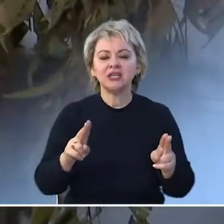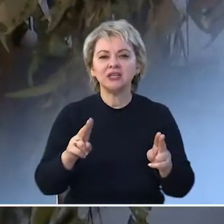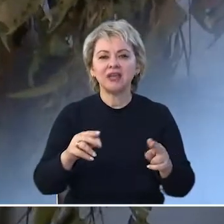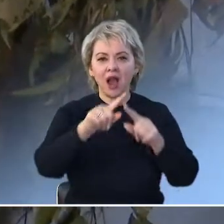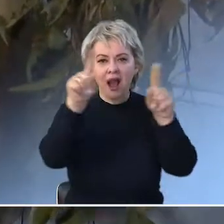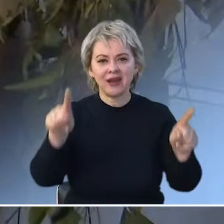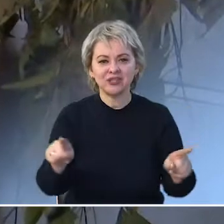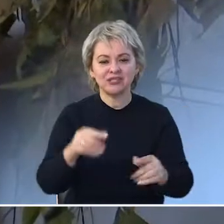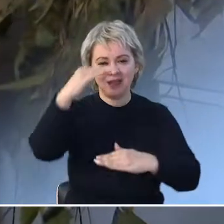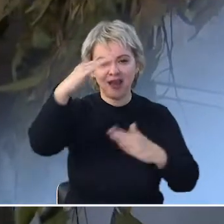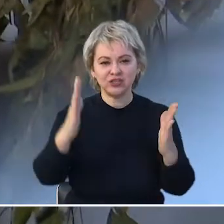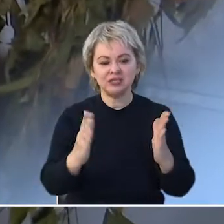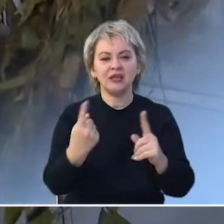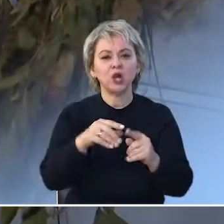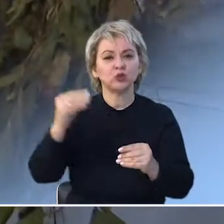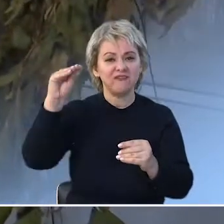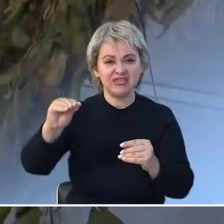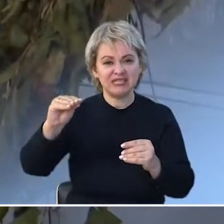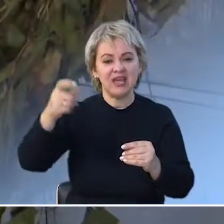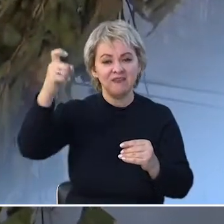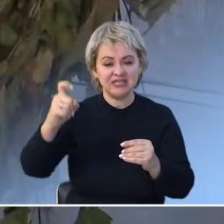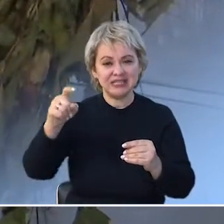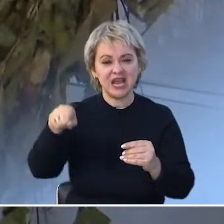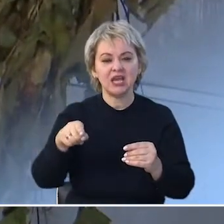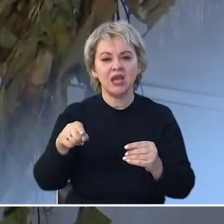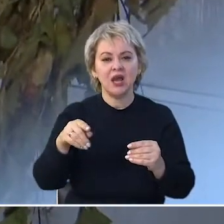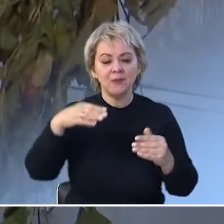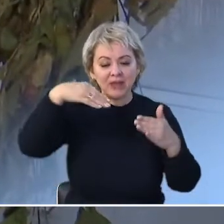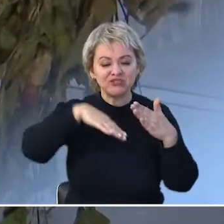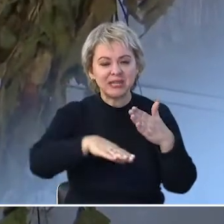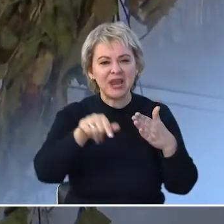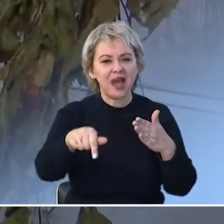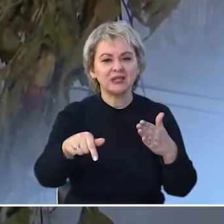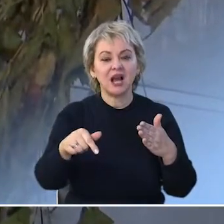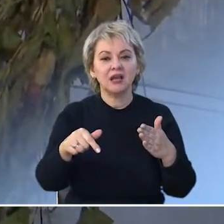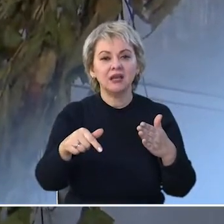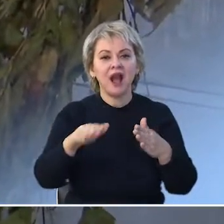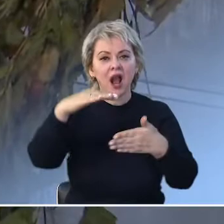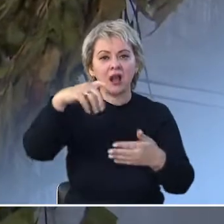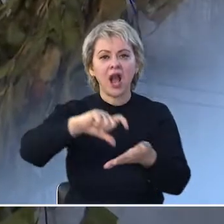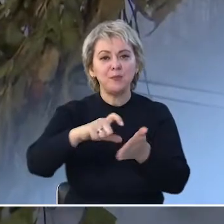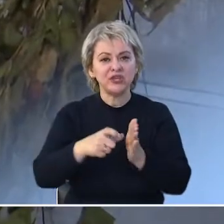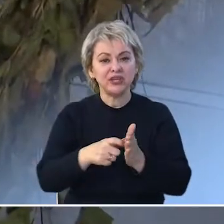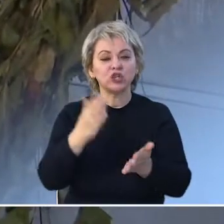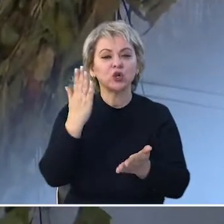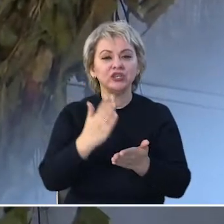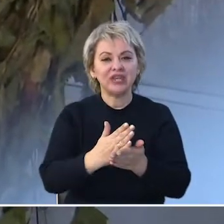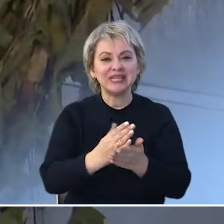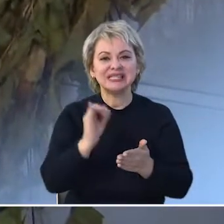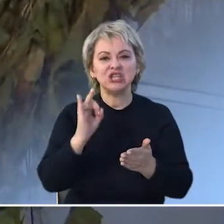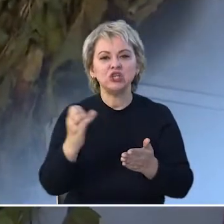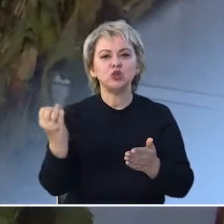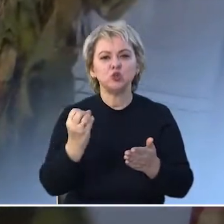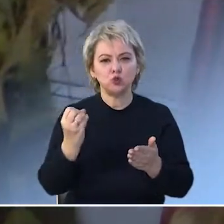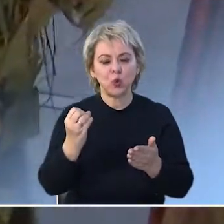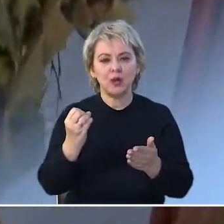какие-то картины, которые висели раньше в землянках, либо в кабинетах. Но